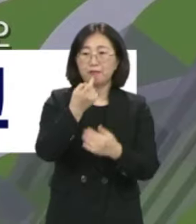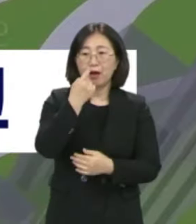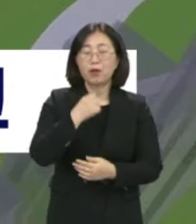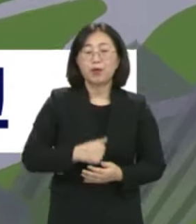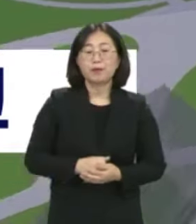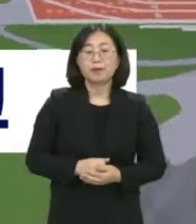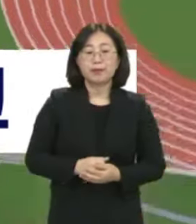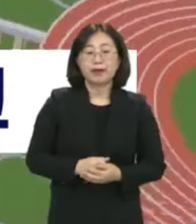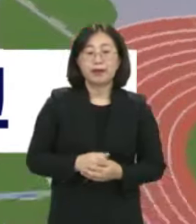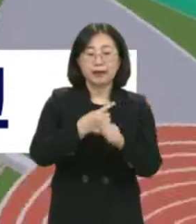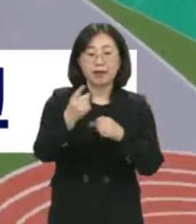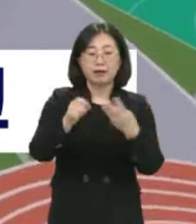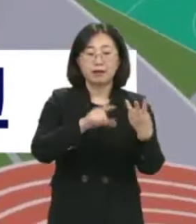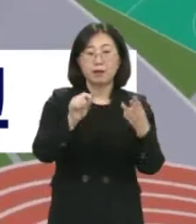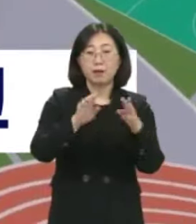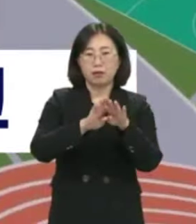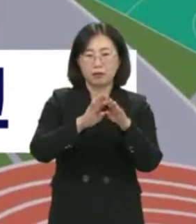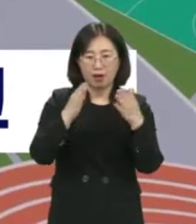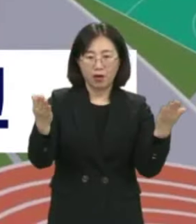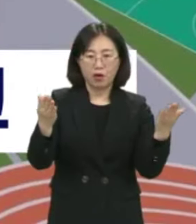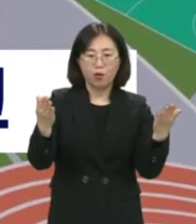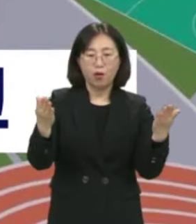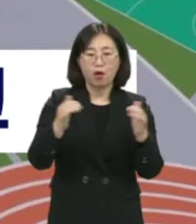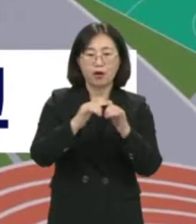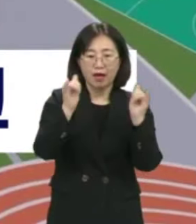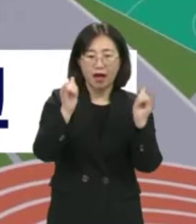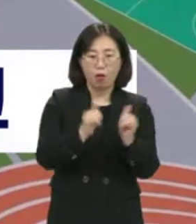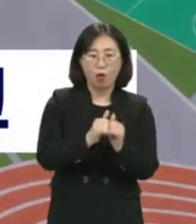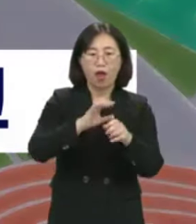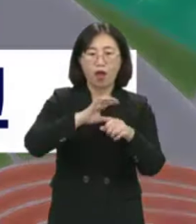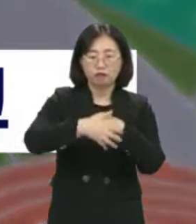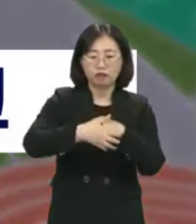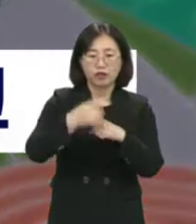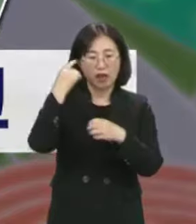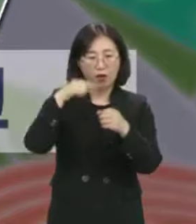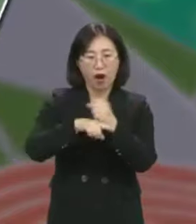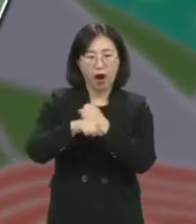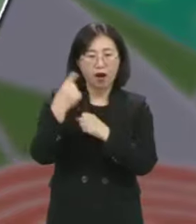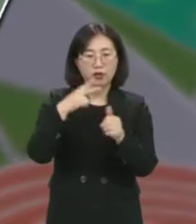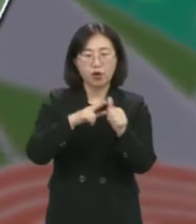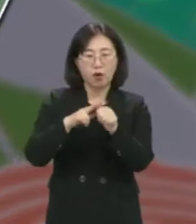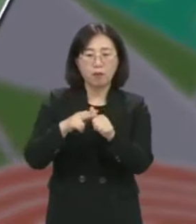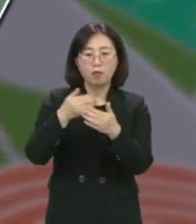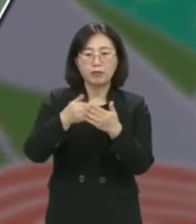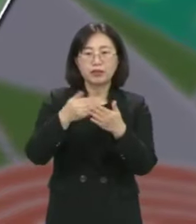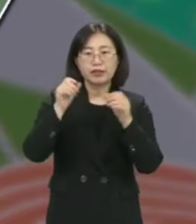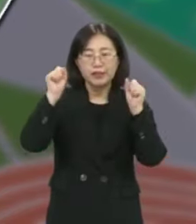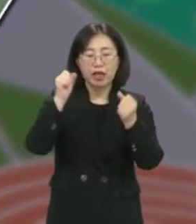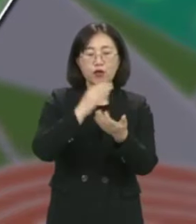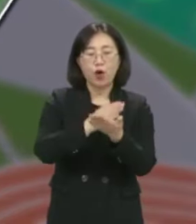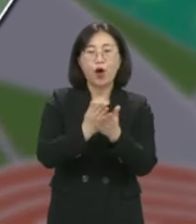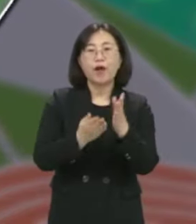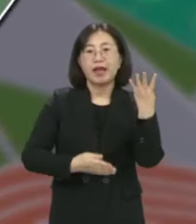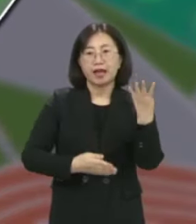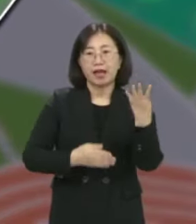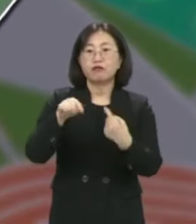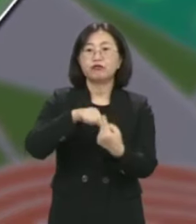세종 캠퍼스 군은 내년 3월 개교하여 사회 국제와 과학정보 미술 체육 등 네개 중점 교육 과정을